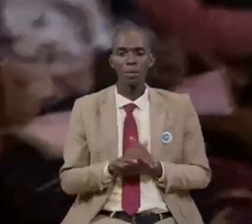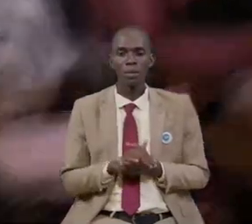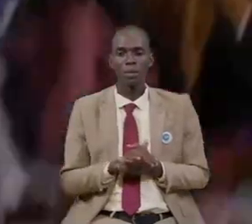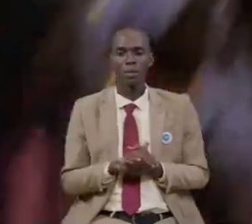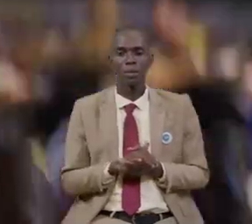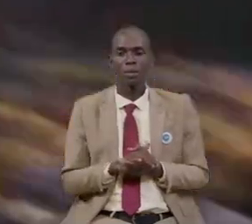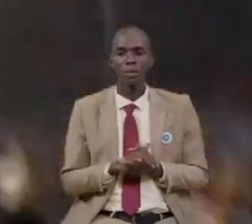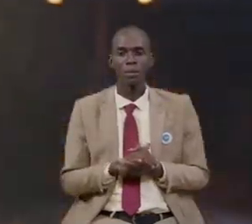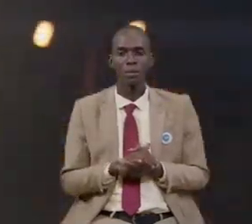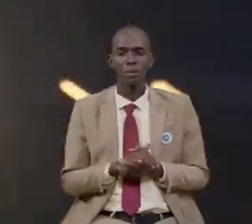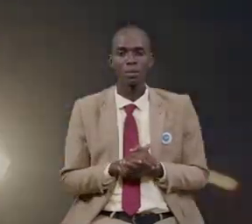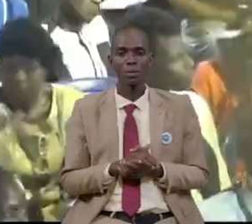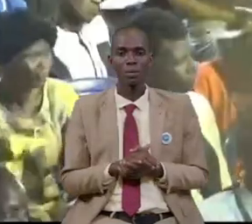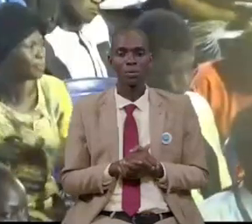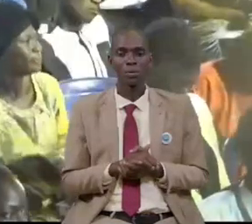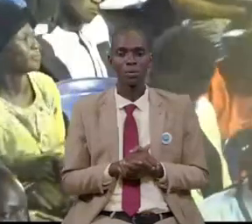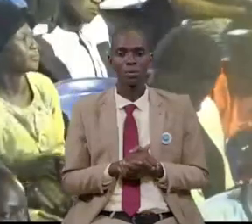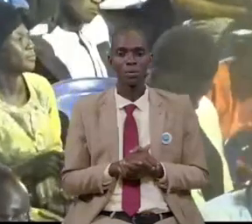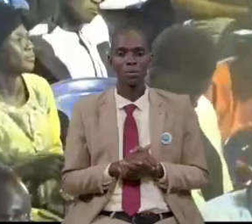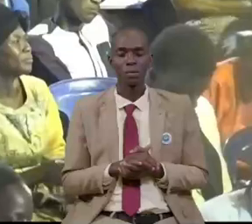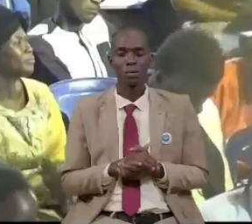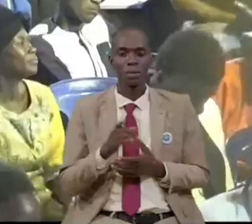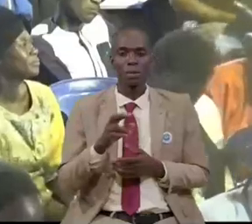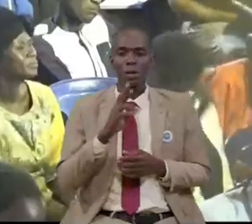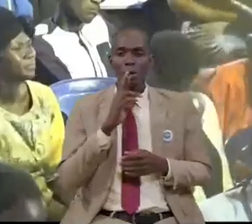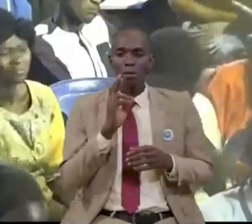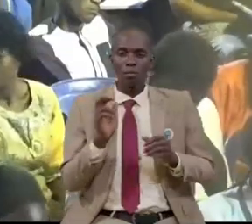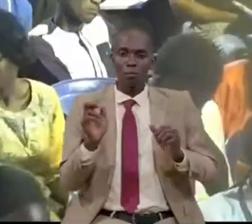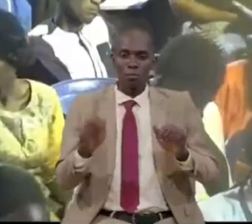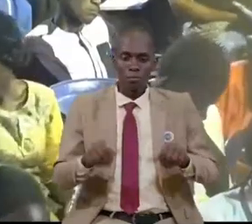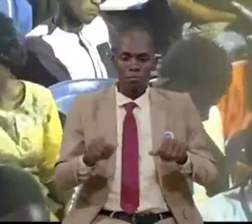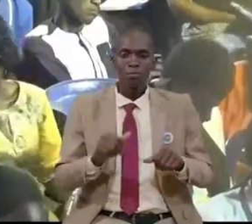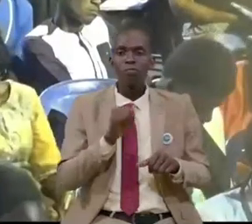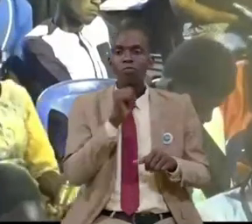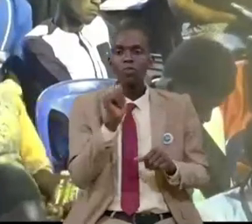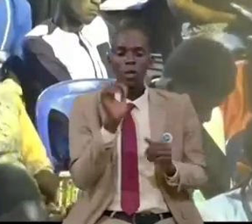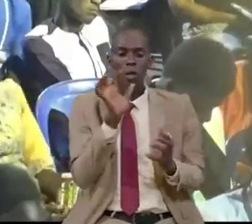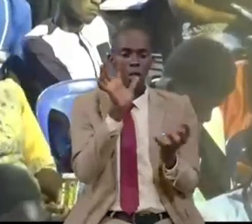Vous êtes permis et non piégé. Il y a des gens,